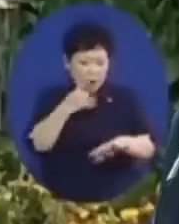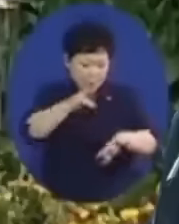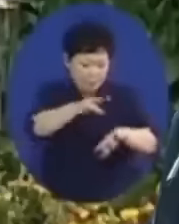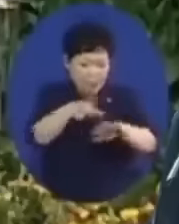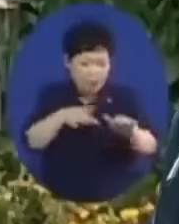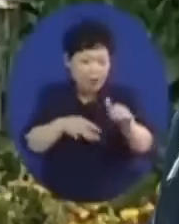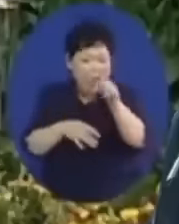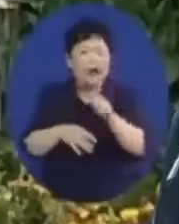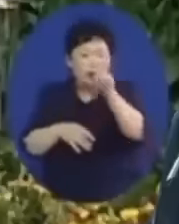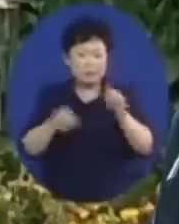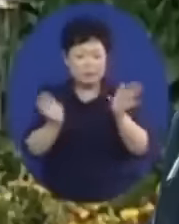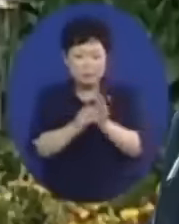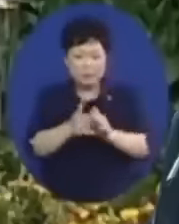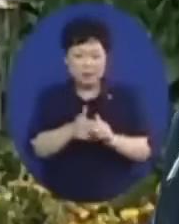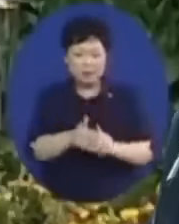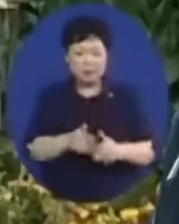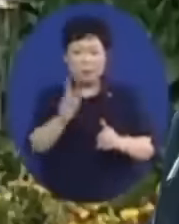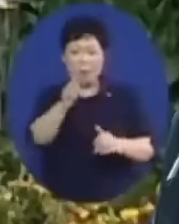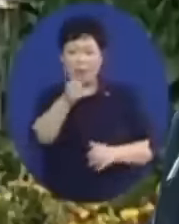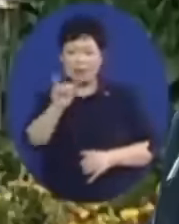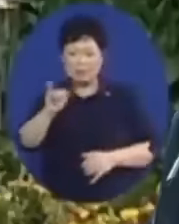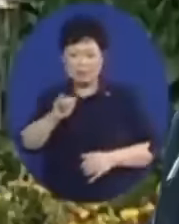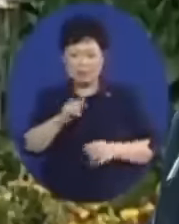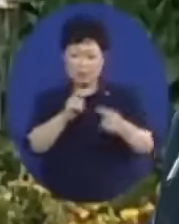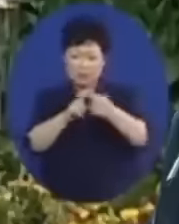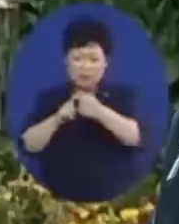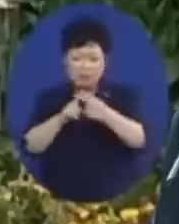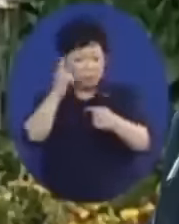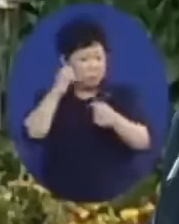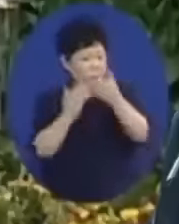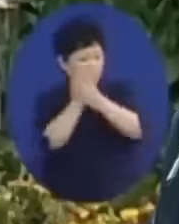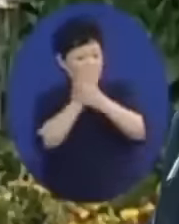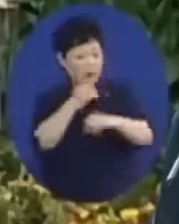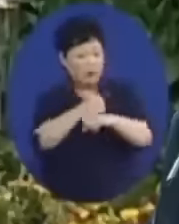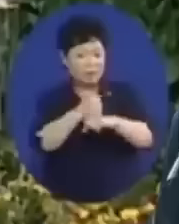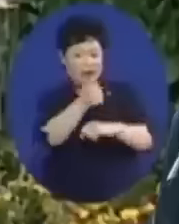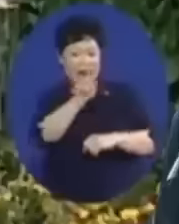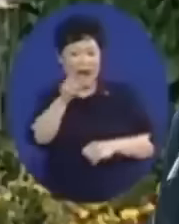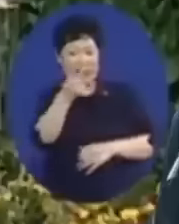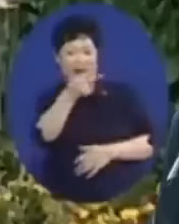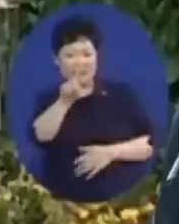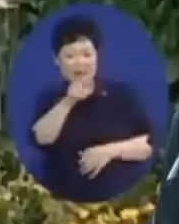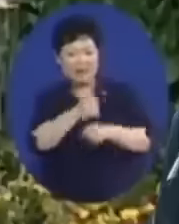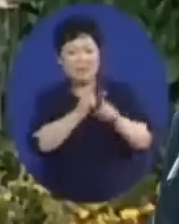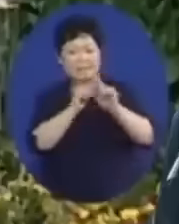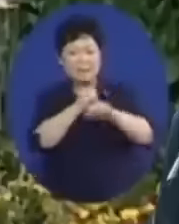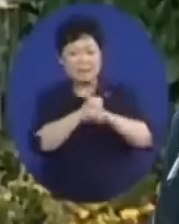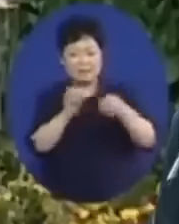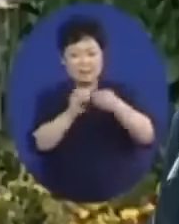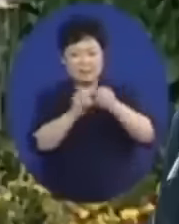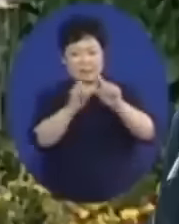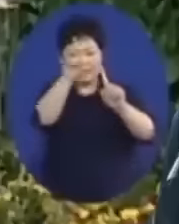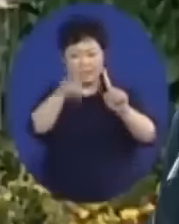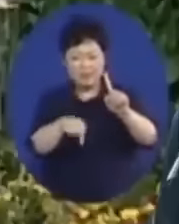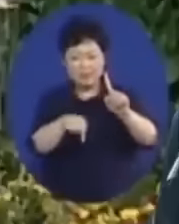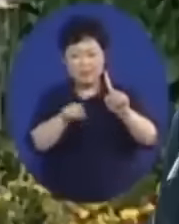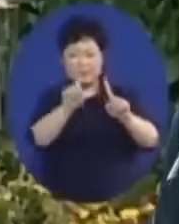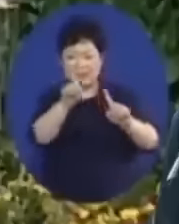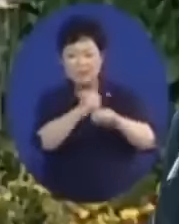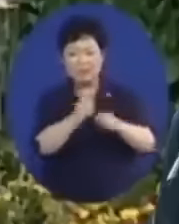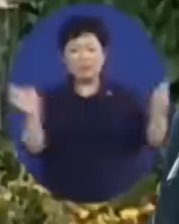갑자기 히브리어의 성경 단어 하나가 연상되었다고 합니다. 그 단어는 하가라는 말이었는데 시편 1편에 주야로